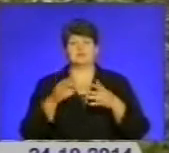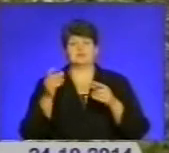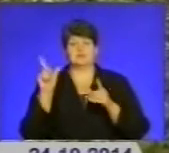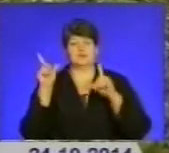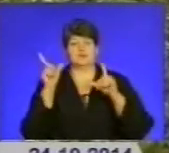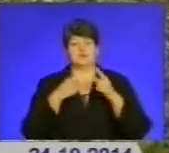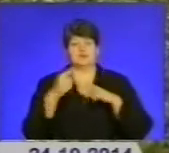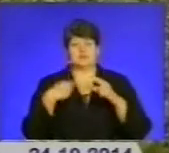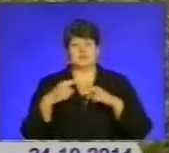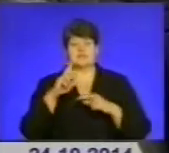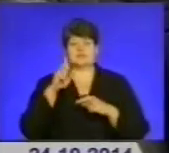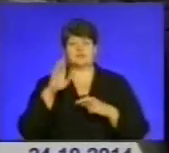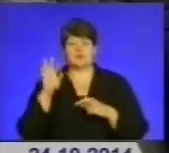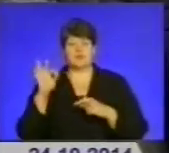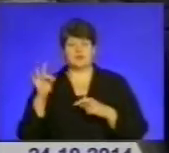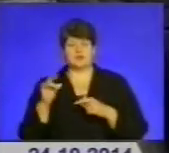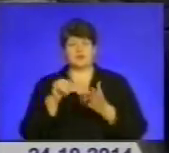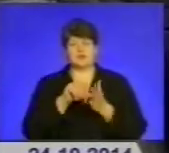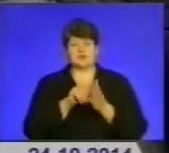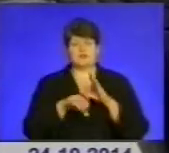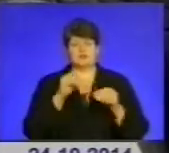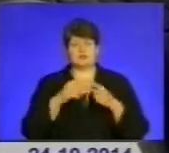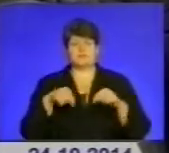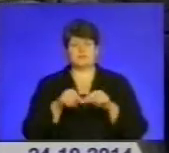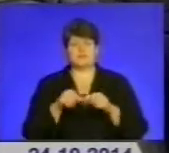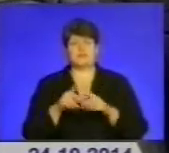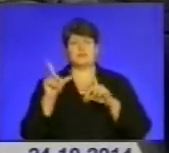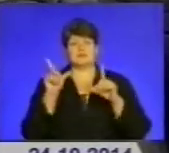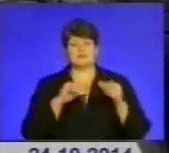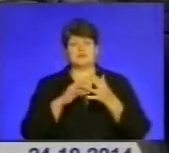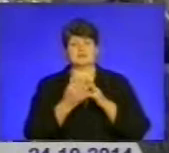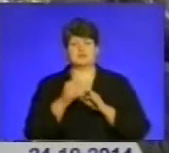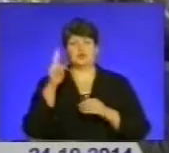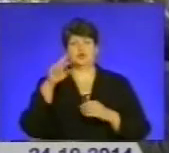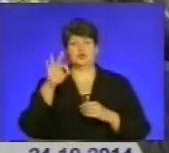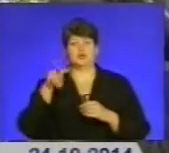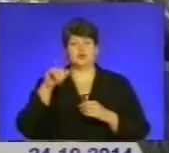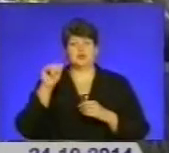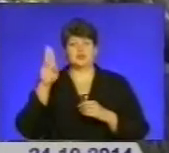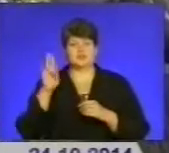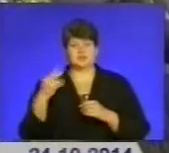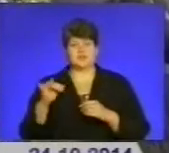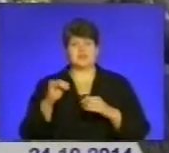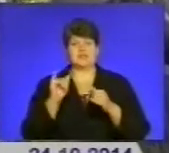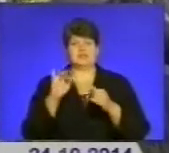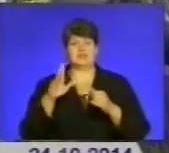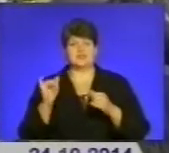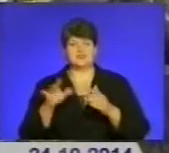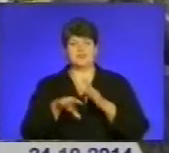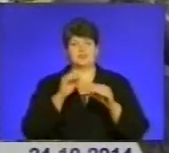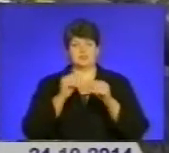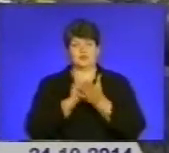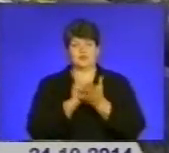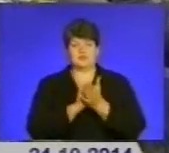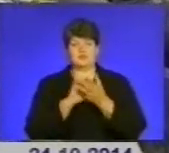члени дільничної виборчої комісії, які везли у село Долішні Івачів Тернопільського району усю виборчу документацію. У результаті аварії